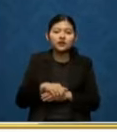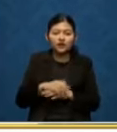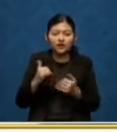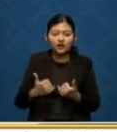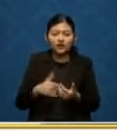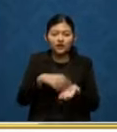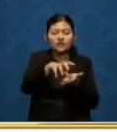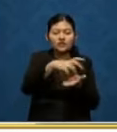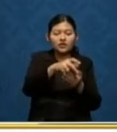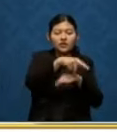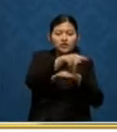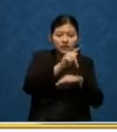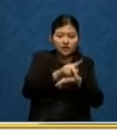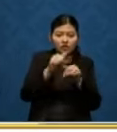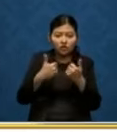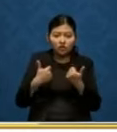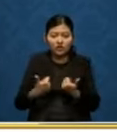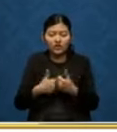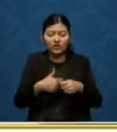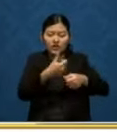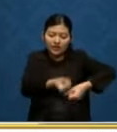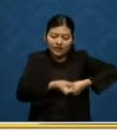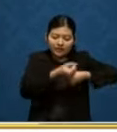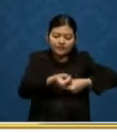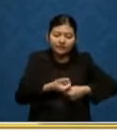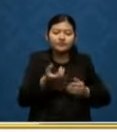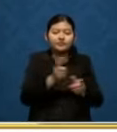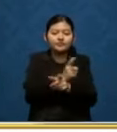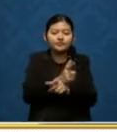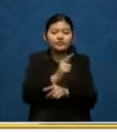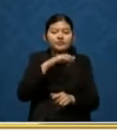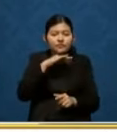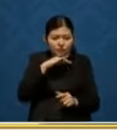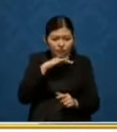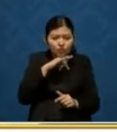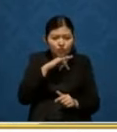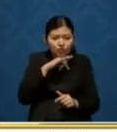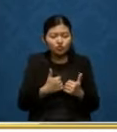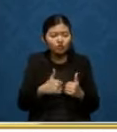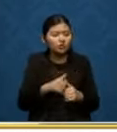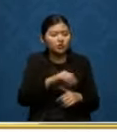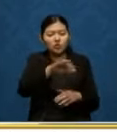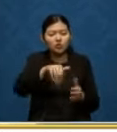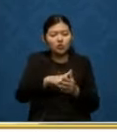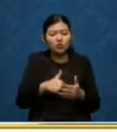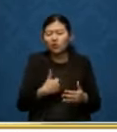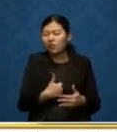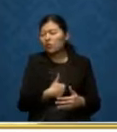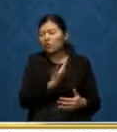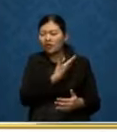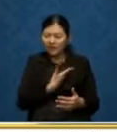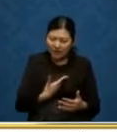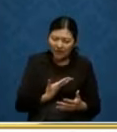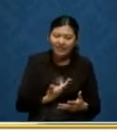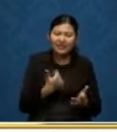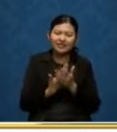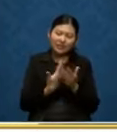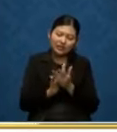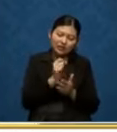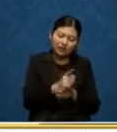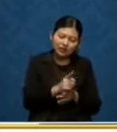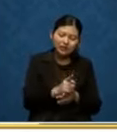ถึงสถานการณ์ปัจจุบันนะครับที่เกษตรกรผู้เลี้ยงหมูนะครับรายย่อยจำนวนมากนะครับไม่สามารถแบกรับภาระต้นทุนนะครับที่มี